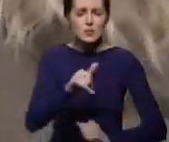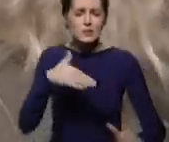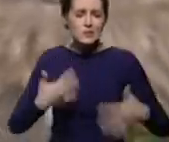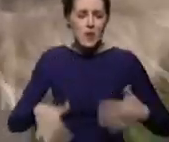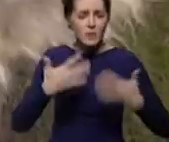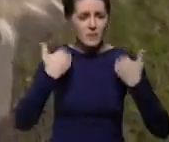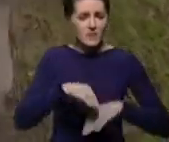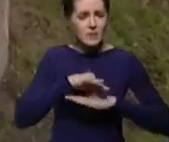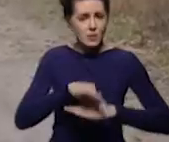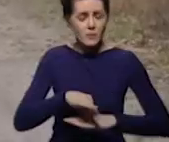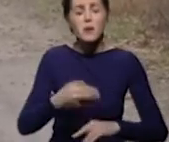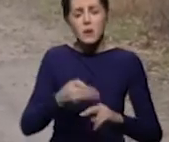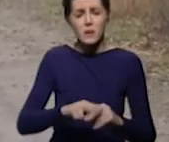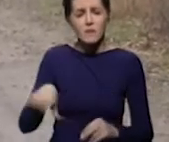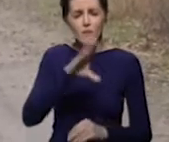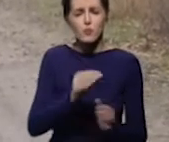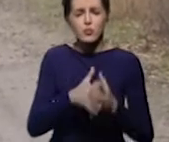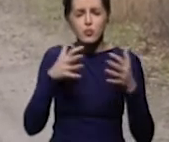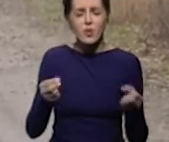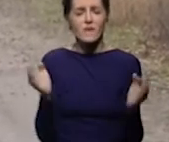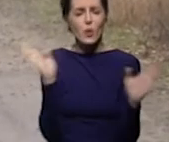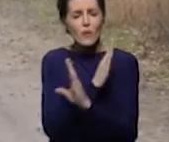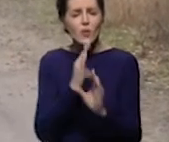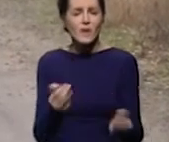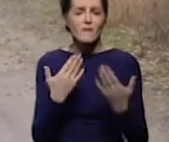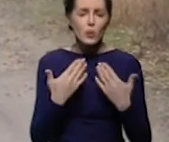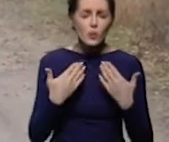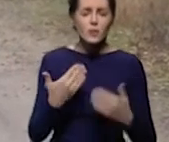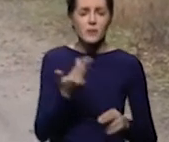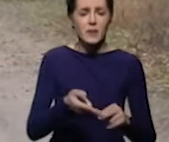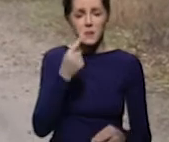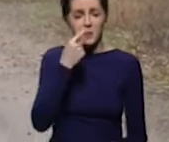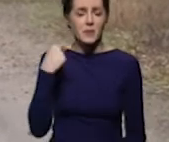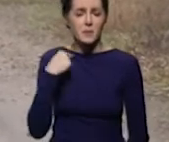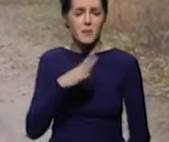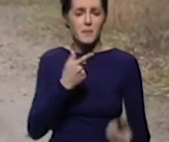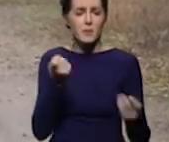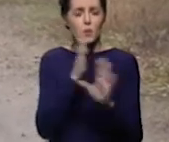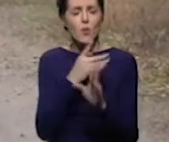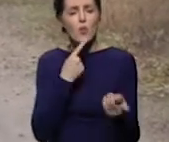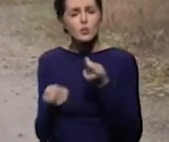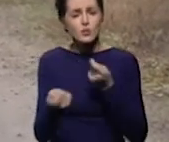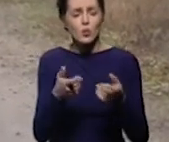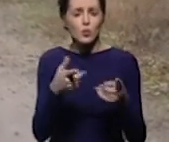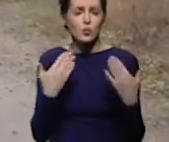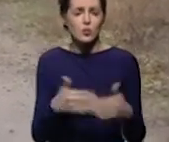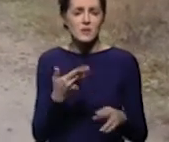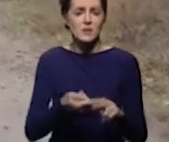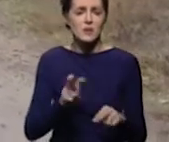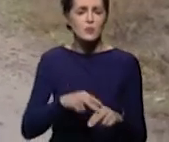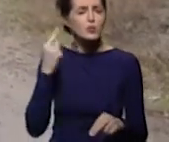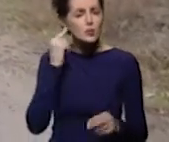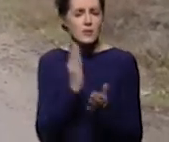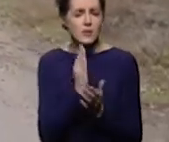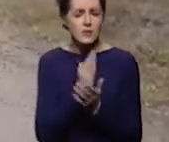тому жінка намагається більше перебувати з сином на свіжому повітрі. Віднедавна прогулянки більш безпечні, адже Олексій чує